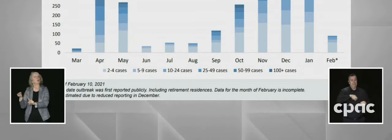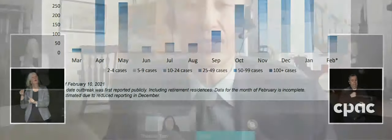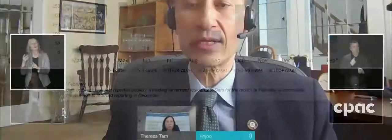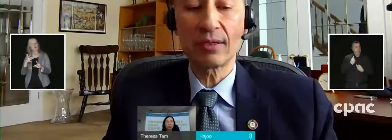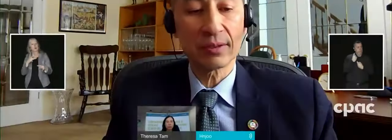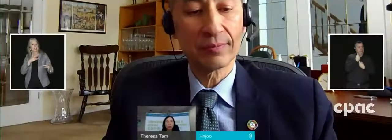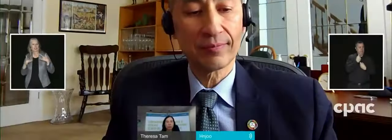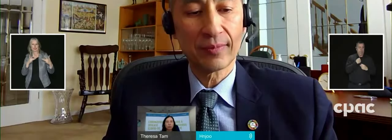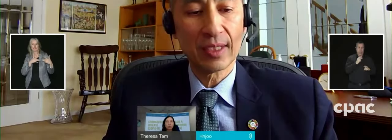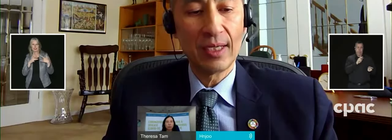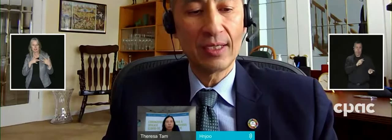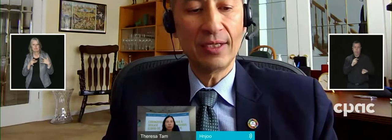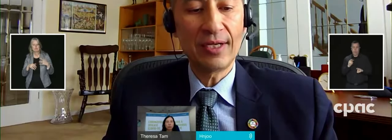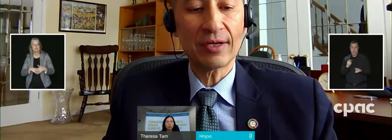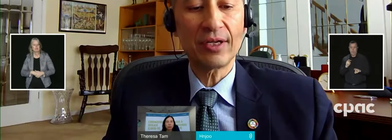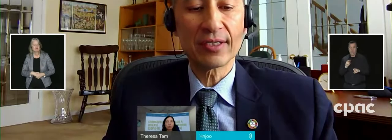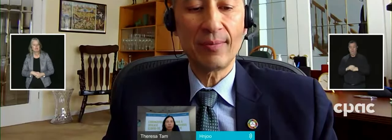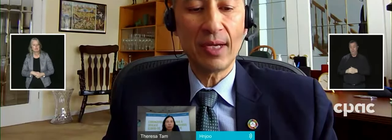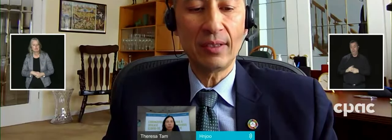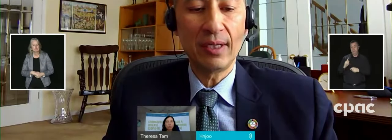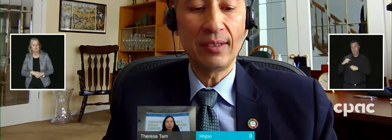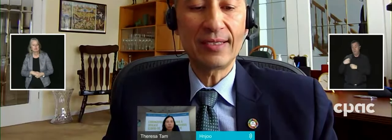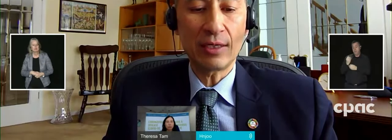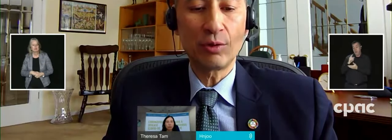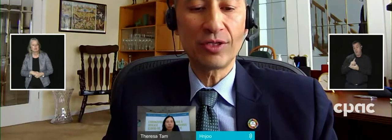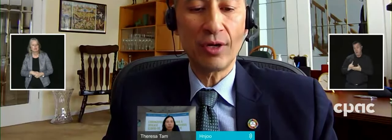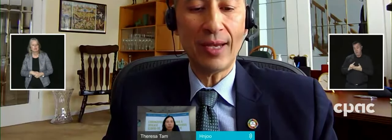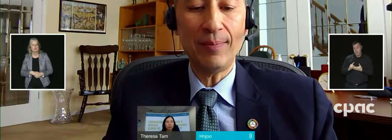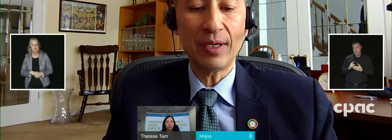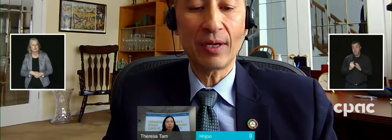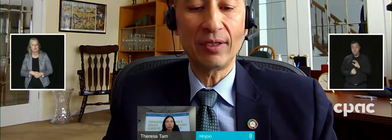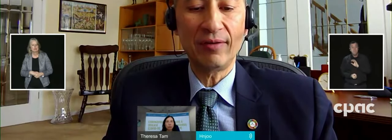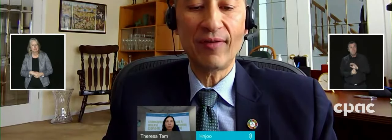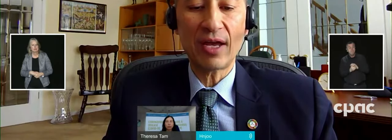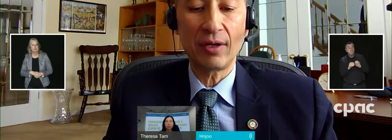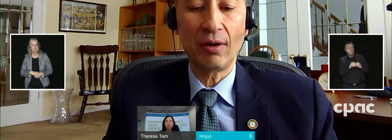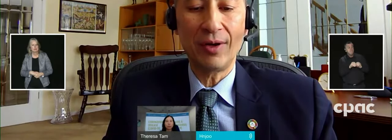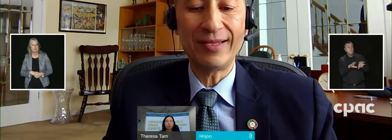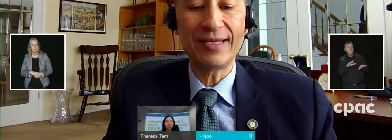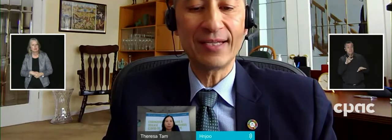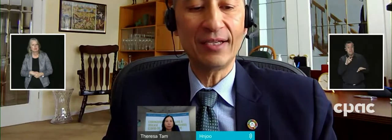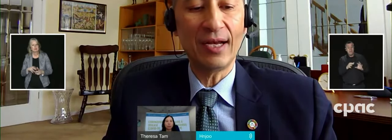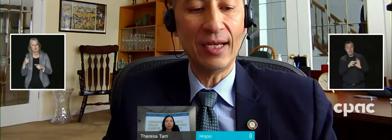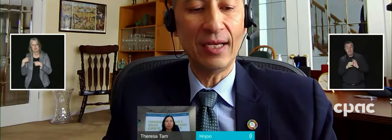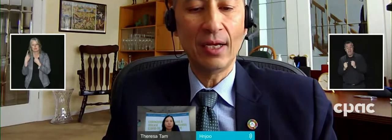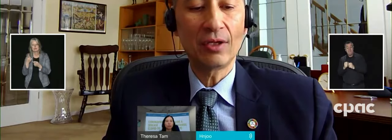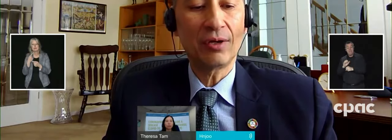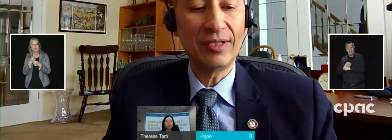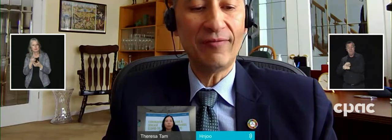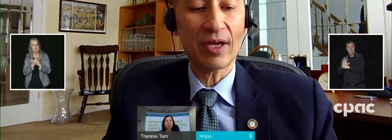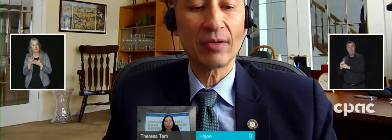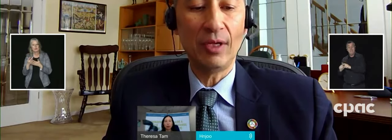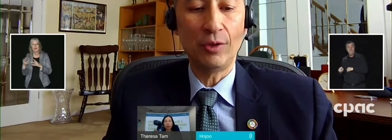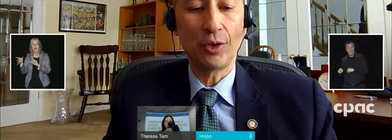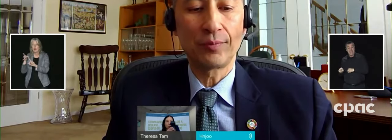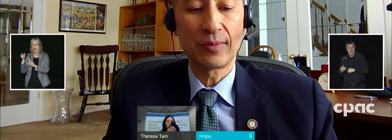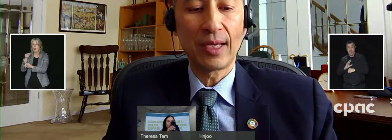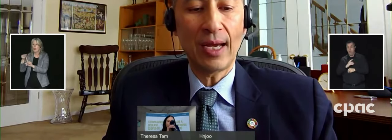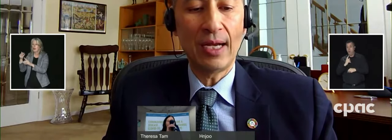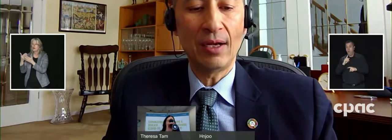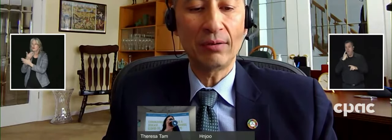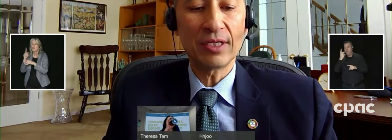préoccupation croissante. Ces dernières semaines, des éclosions impliquant des variants ont été signalées dans divers